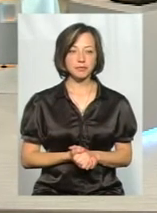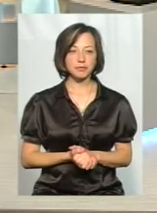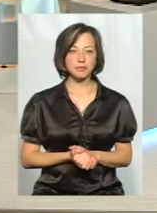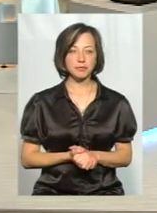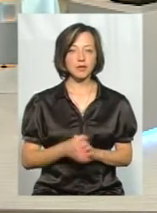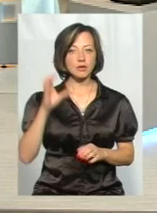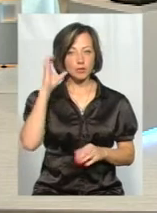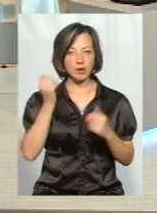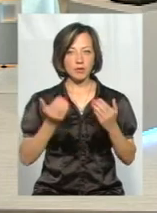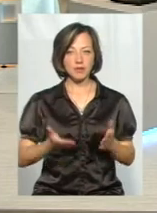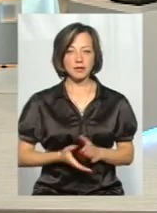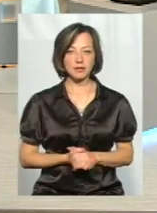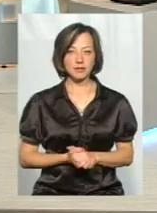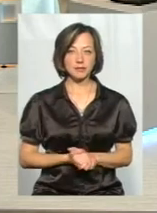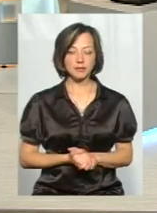Алло, слухаємо вас.